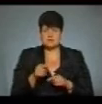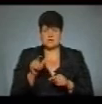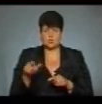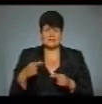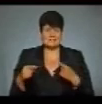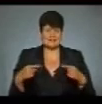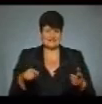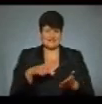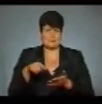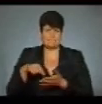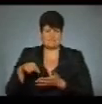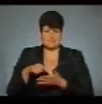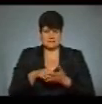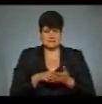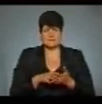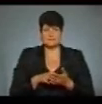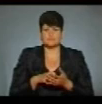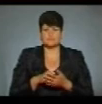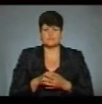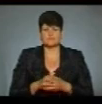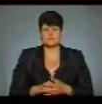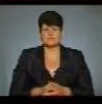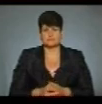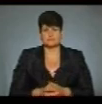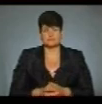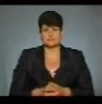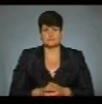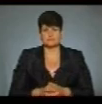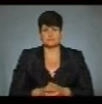міст. Зараз на екранах з'являться кадри із цієї гри.